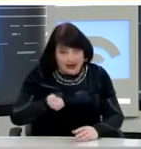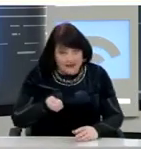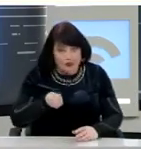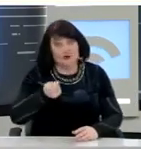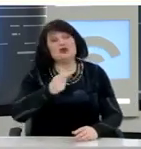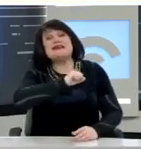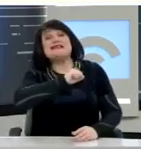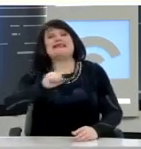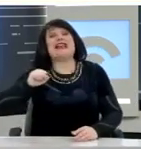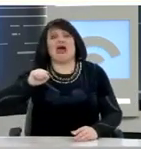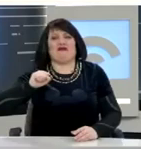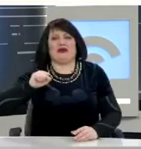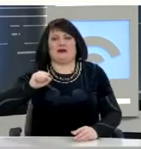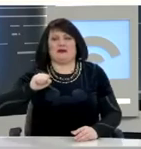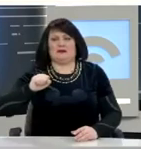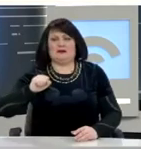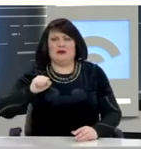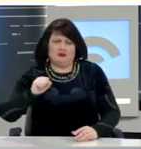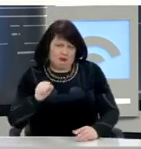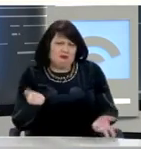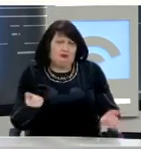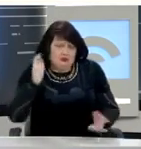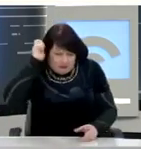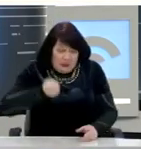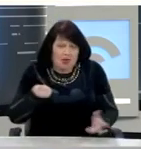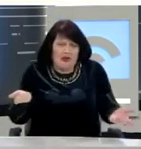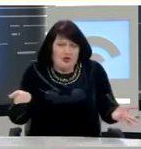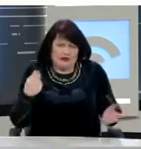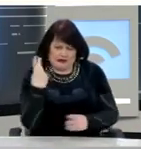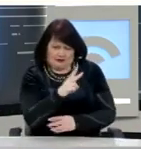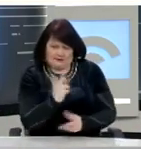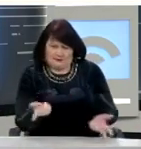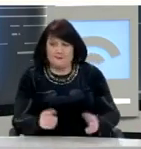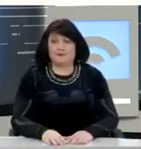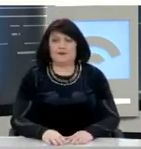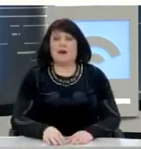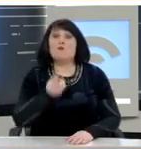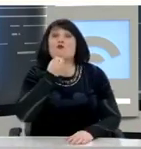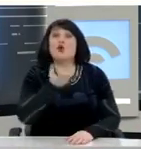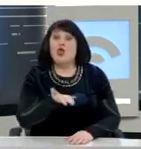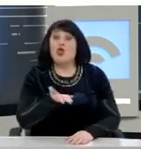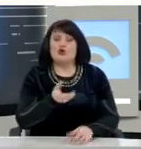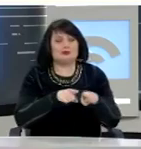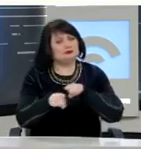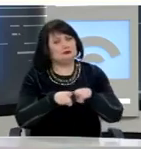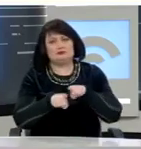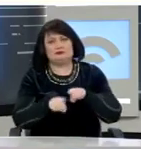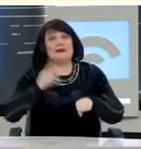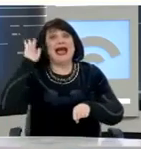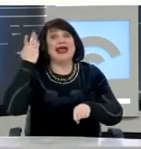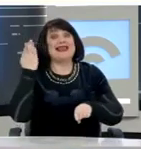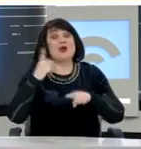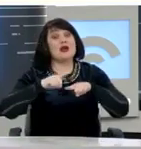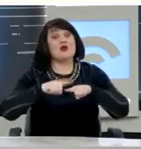Σλάβοι. Πού ακούστηκε τέτοια παραδοχή? Προδοσία είναι βέβαια να δέχονται ότι δεν έχουν καμία σχέση με τον αρχαίο